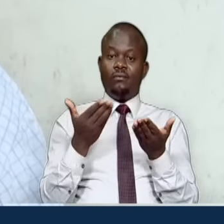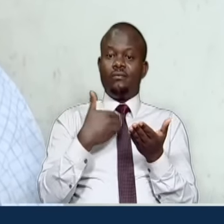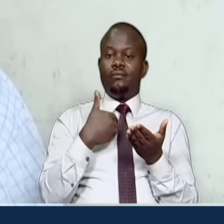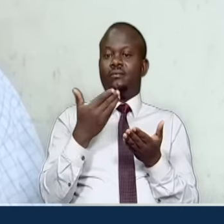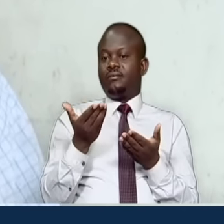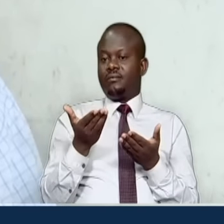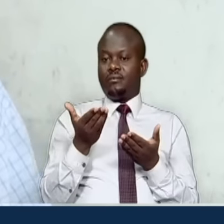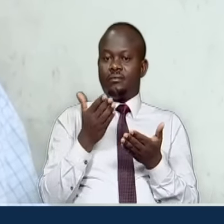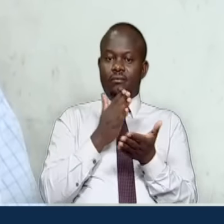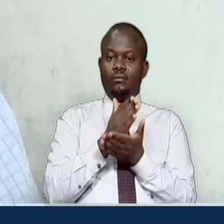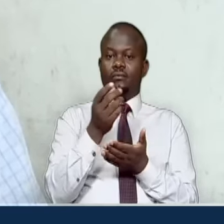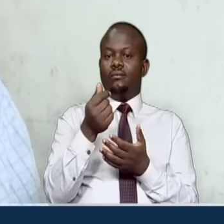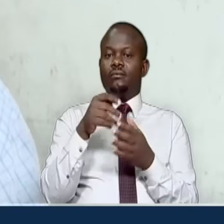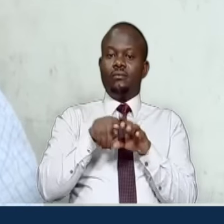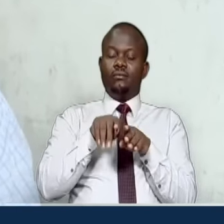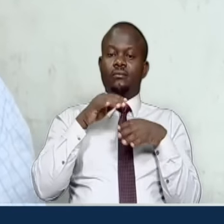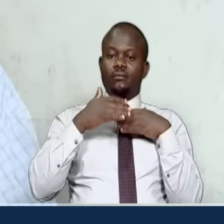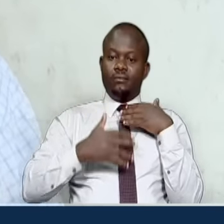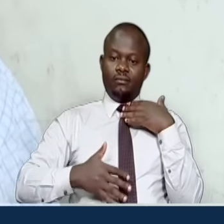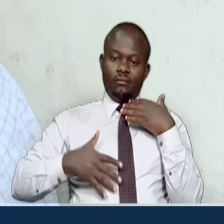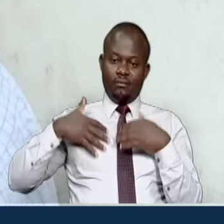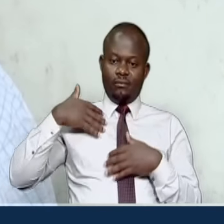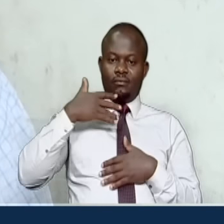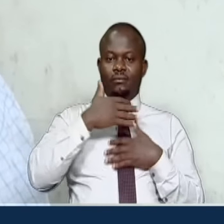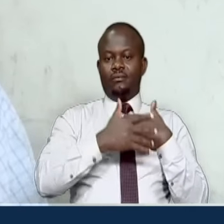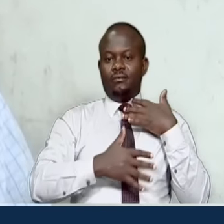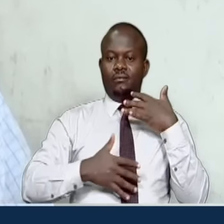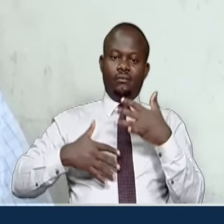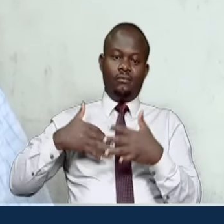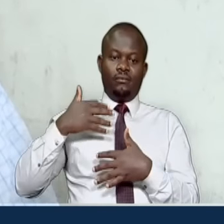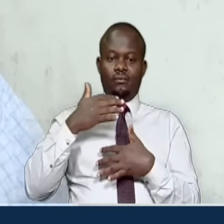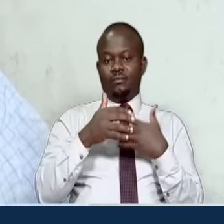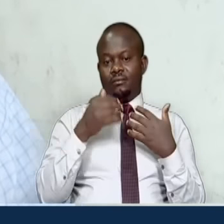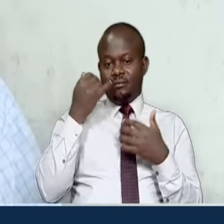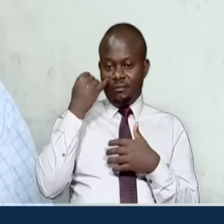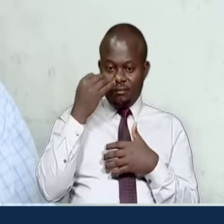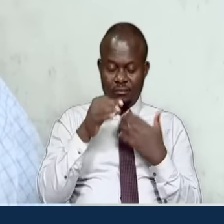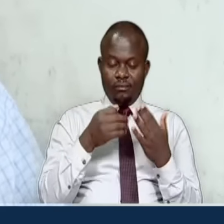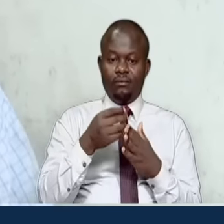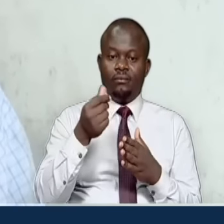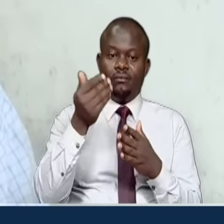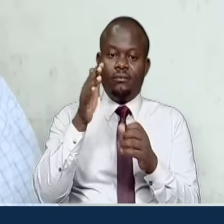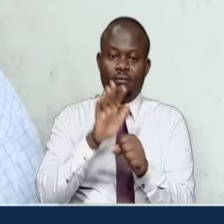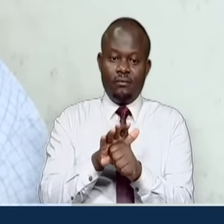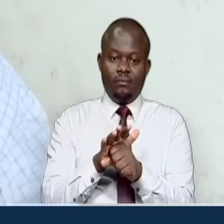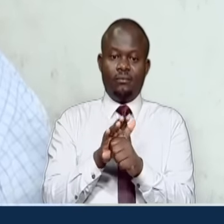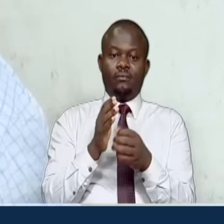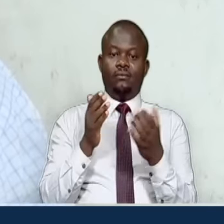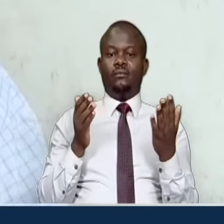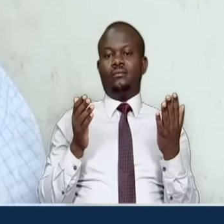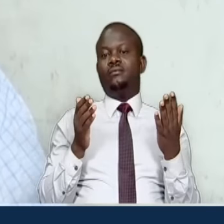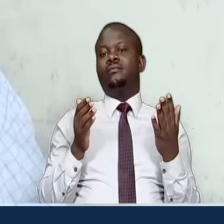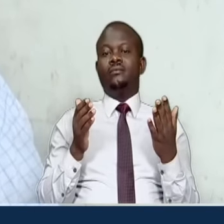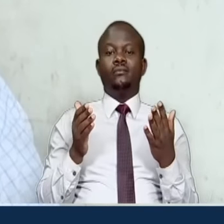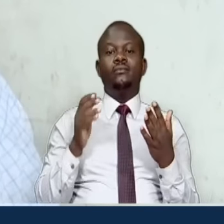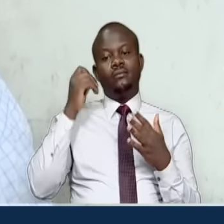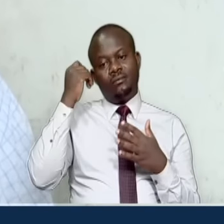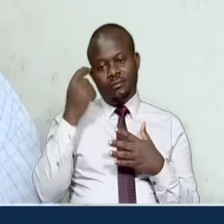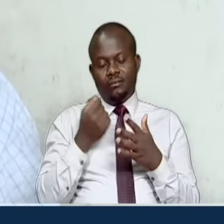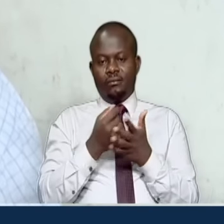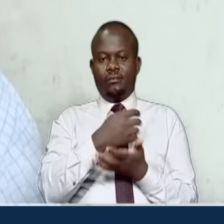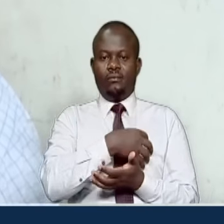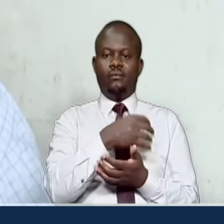burya amafaranga ni nk'amaraso aba atembera mu mubiri, by'amaraso ahari ku bwinshi ameze neza bituma ubukungu